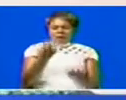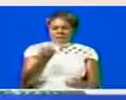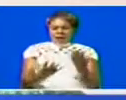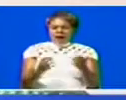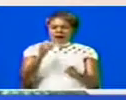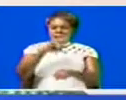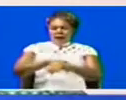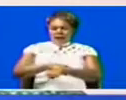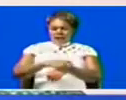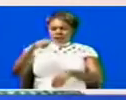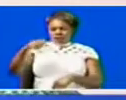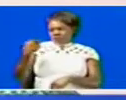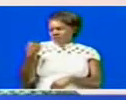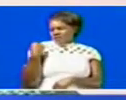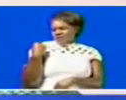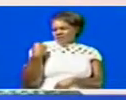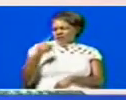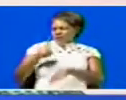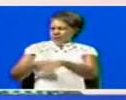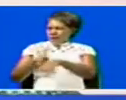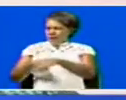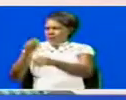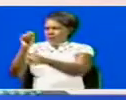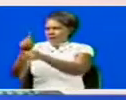nikampata jana kitu saa